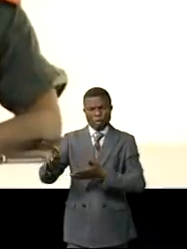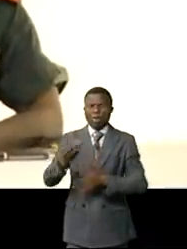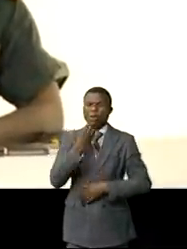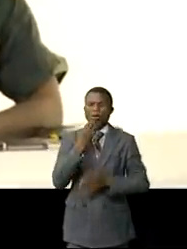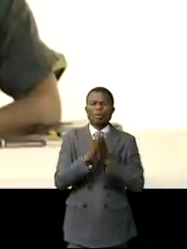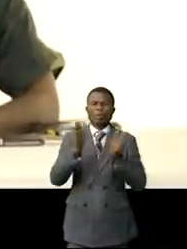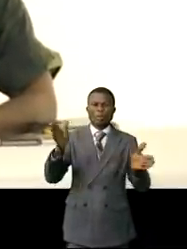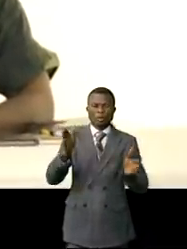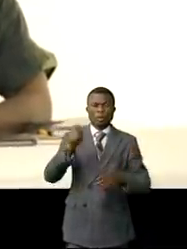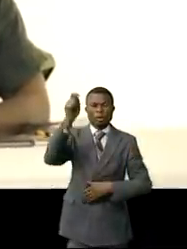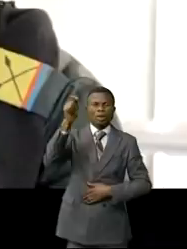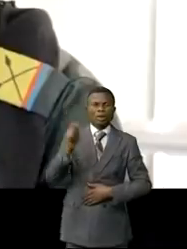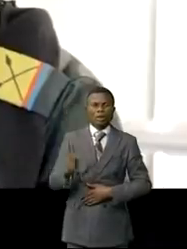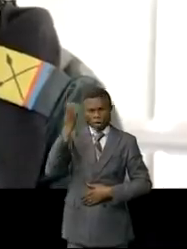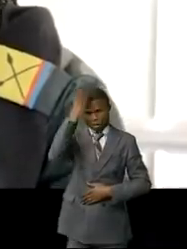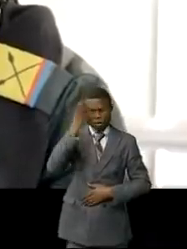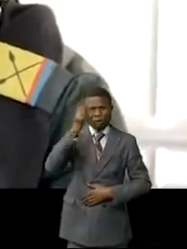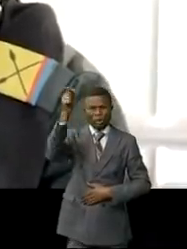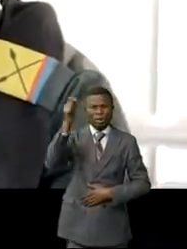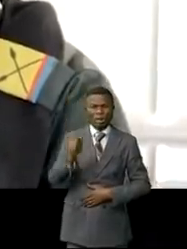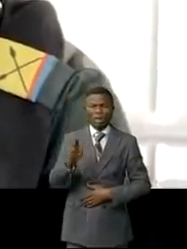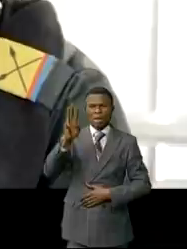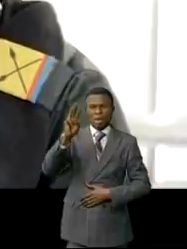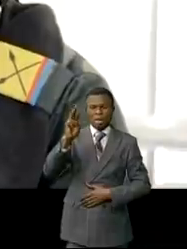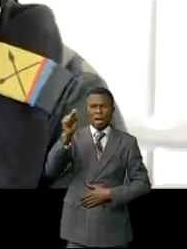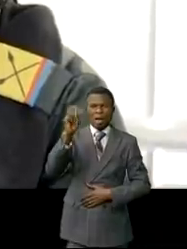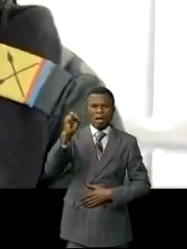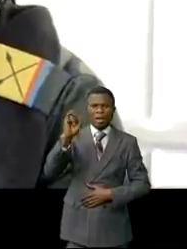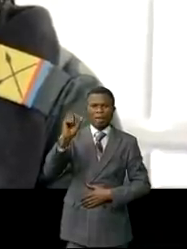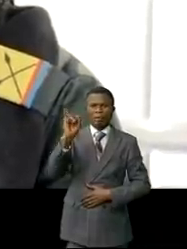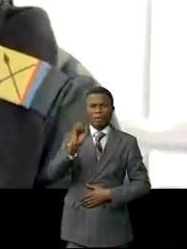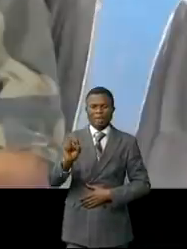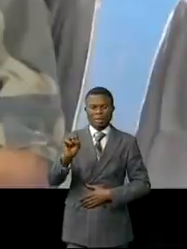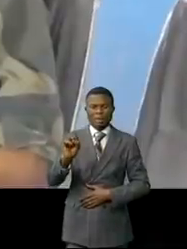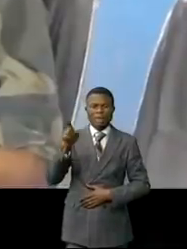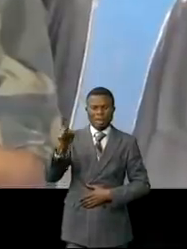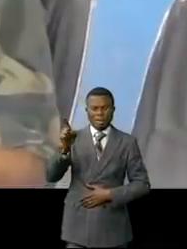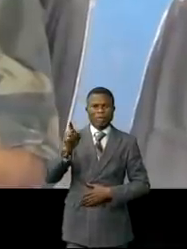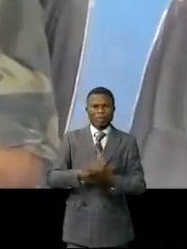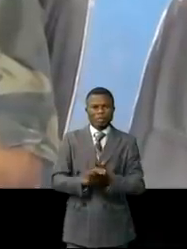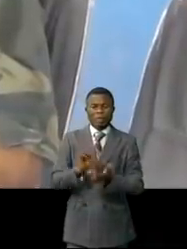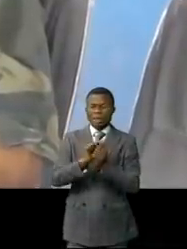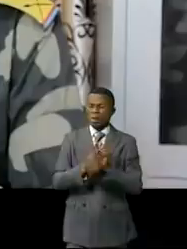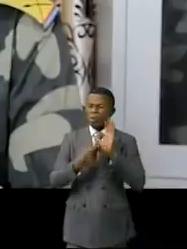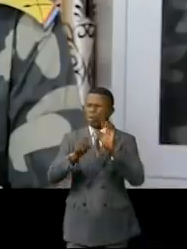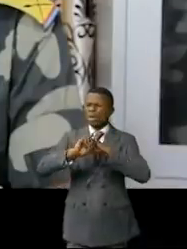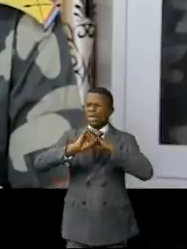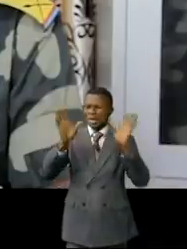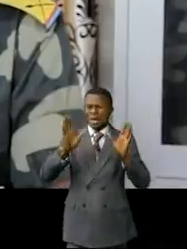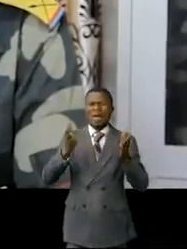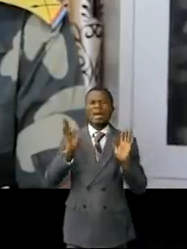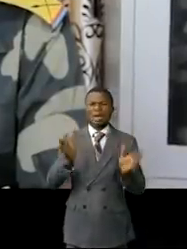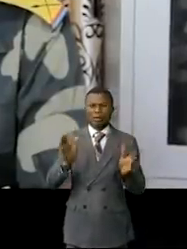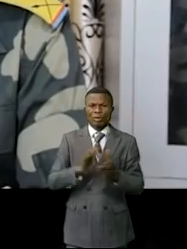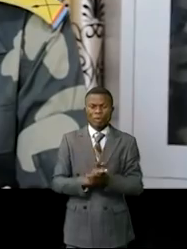l'inspecteur général des FARDC, le général d'armée Amissi Kumba Tangofort en Ituri, a fait des révélations troubles. Après contrôle